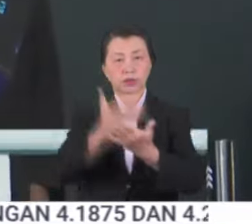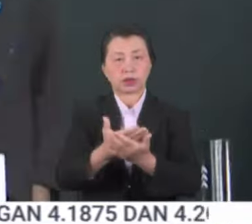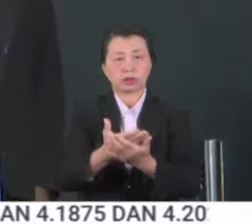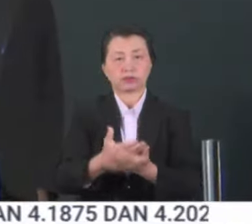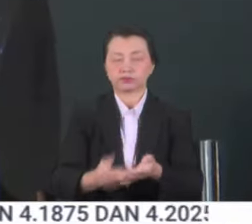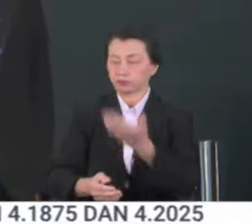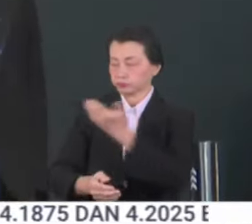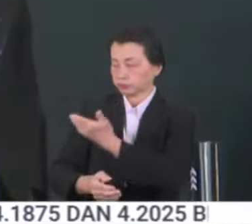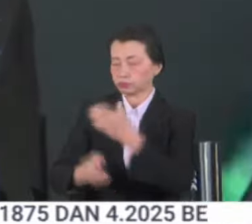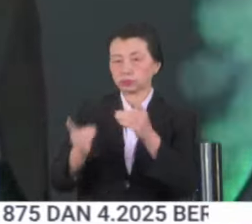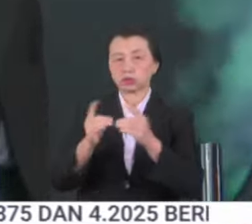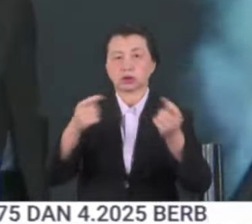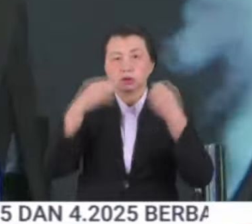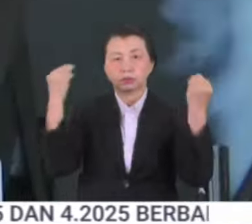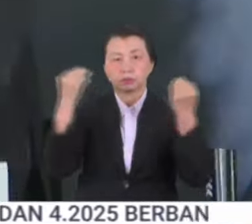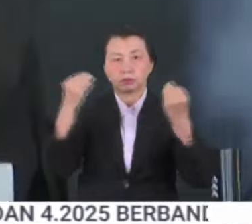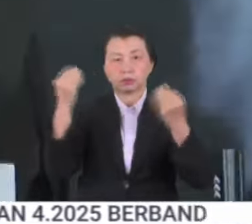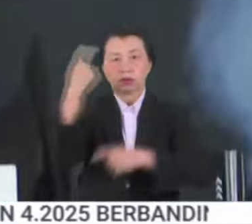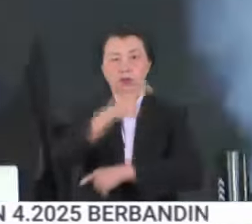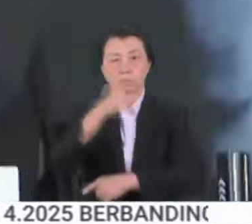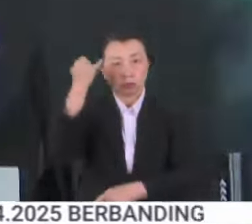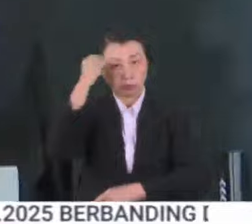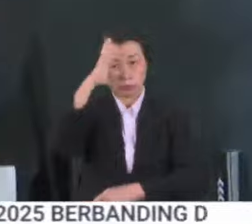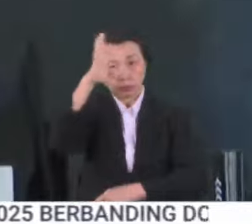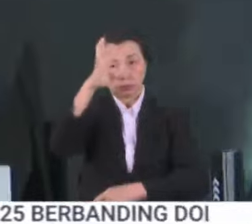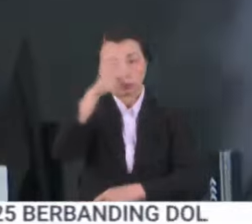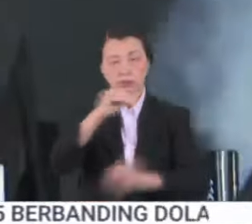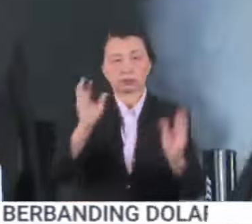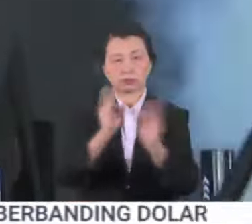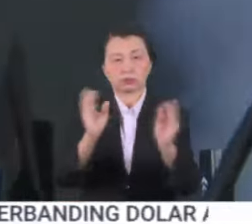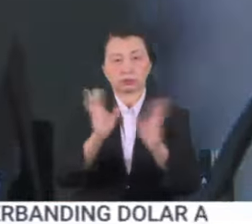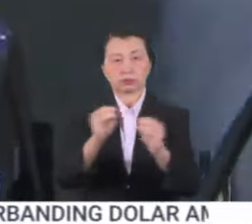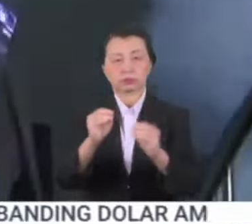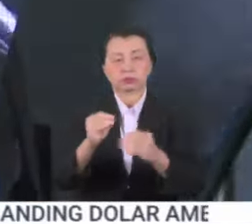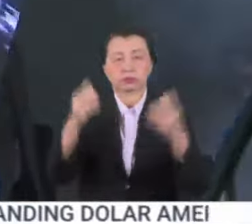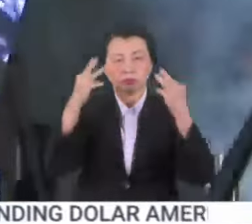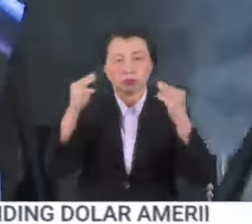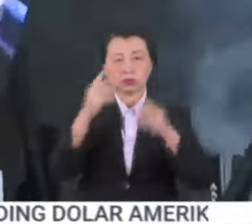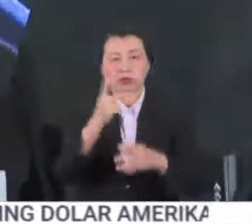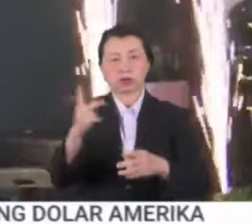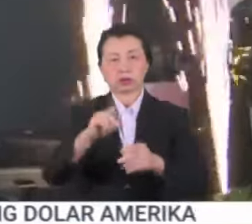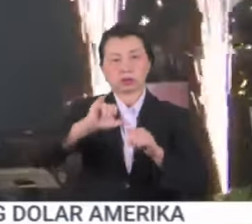Beliau ditemui semasa majlis sambutan Hari Inovasi dan Persidangan Pengurus Kanan dan